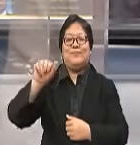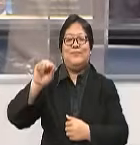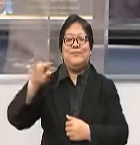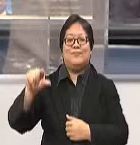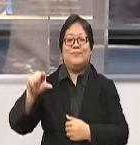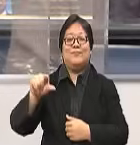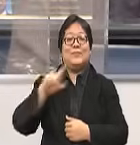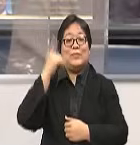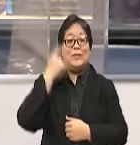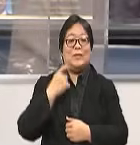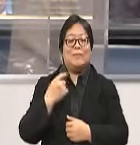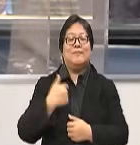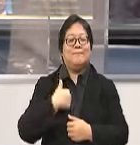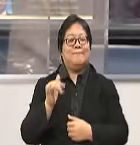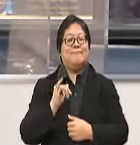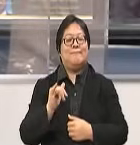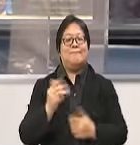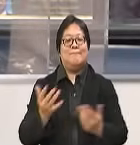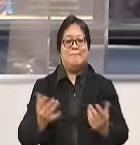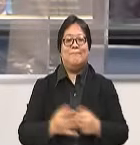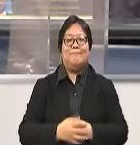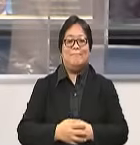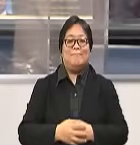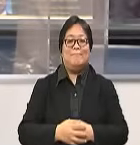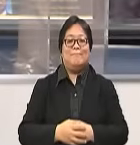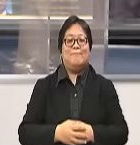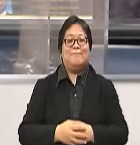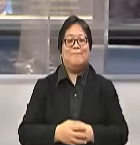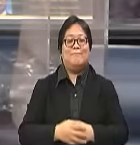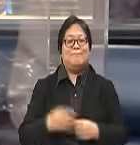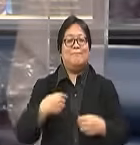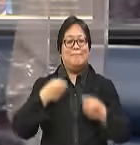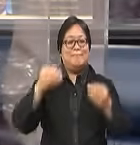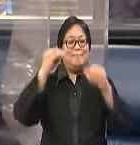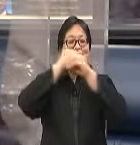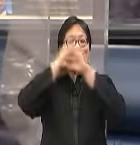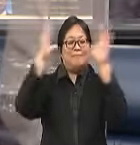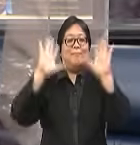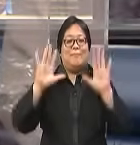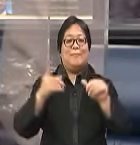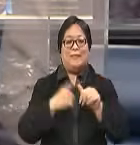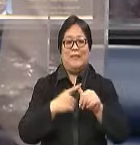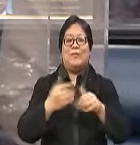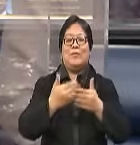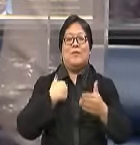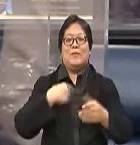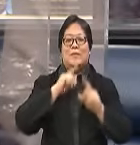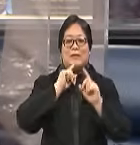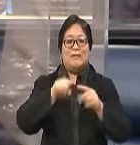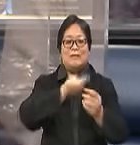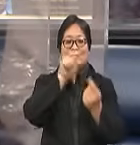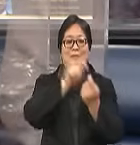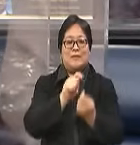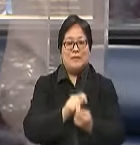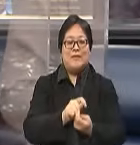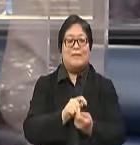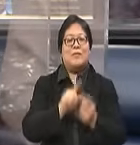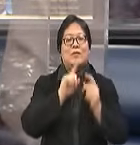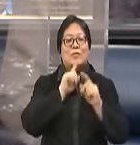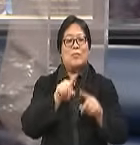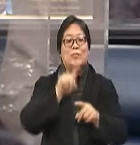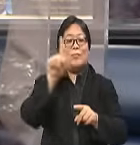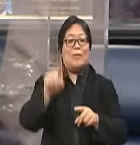soalnya saya juga nggak mampu memberikan gambar yang lebih besar dahulu saya jawab spesifik kepada jawaban